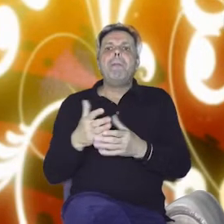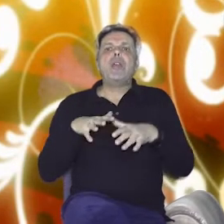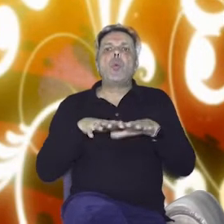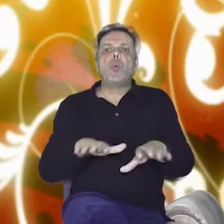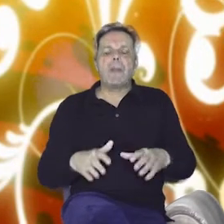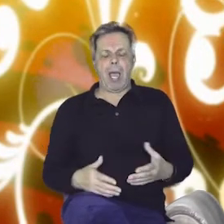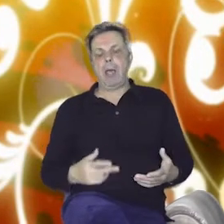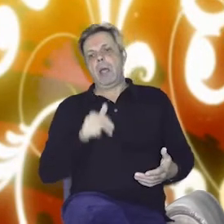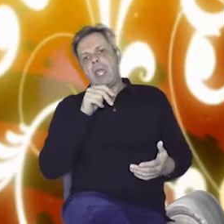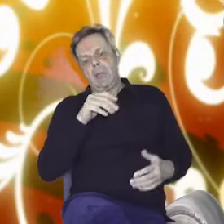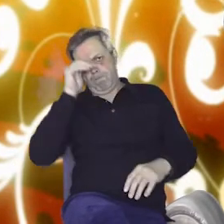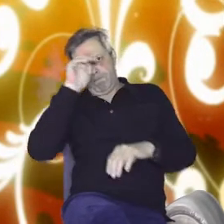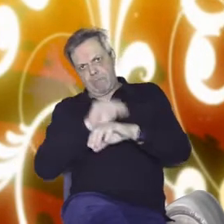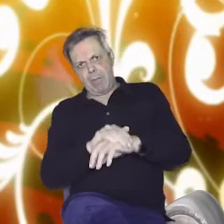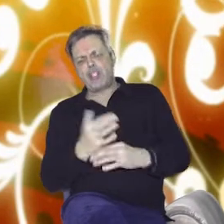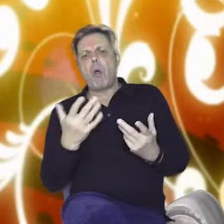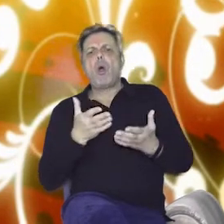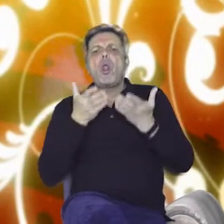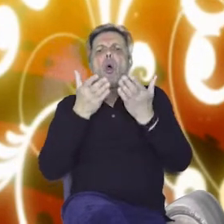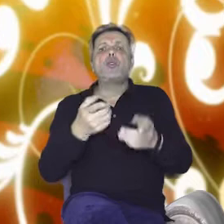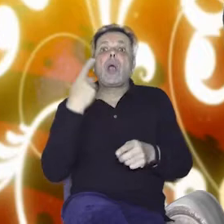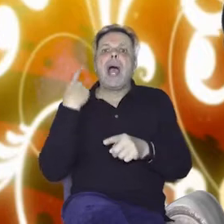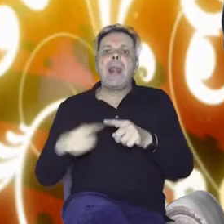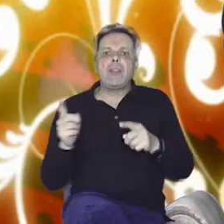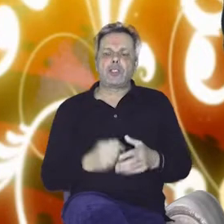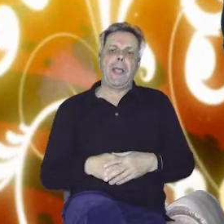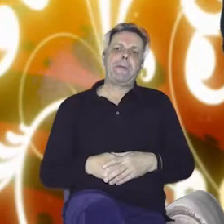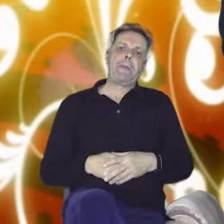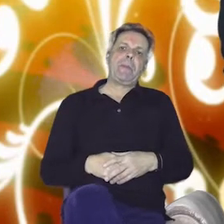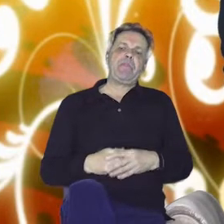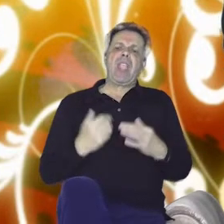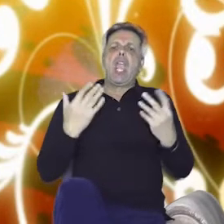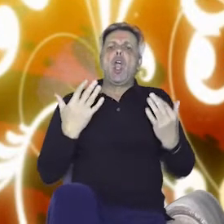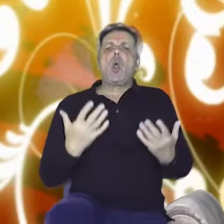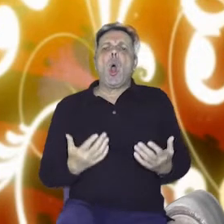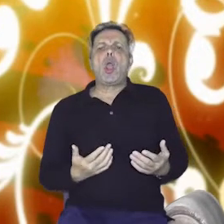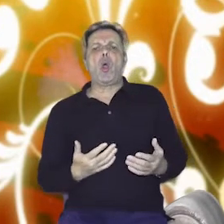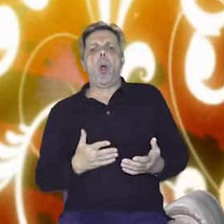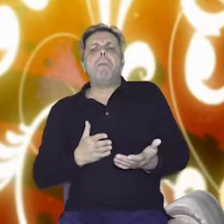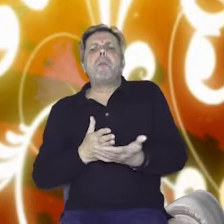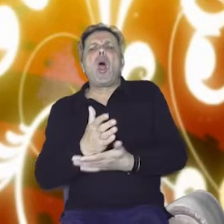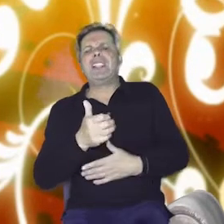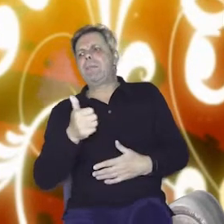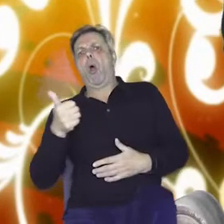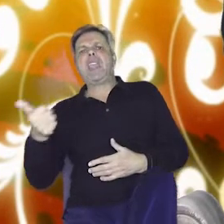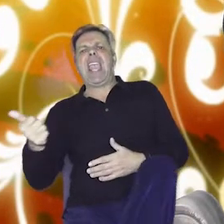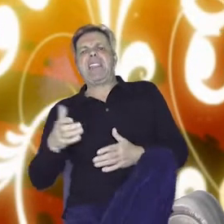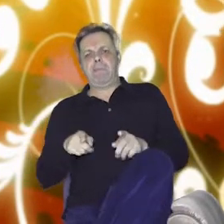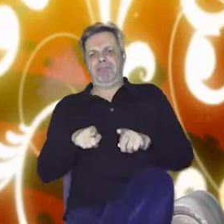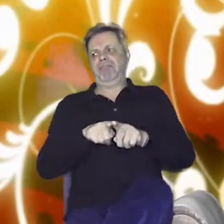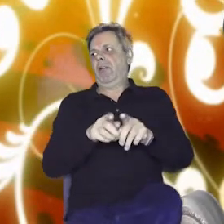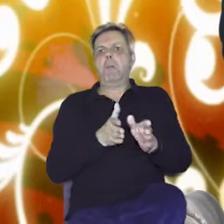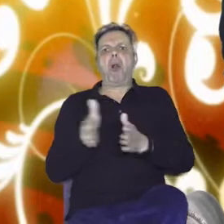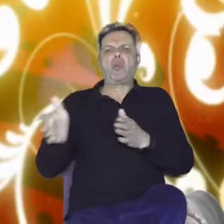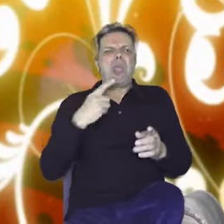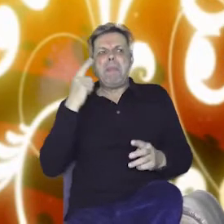zapravo primjećujemo koliko toga nedostaje. Koliko prolazimo jedni pokraj drugih, da se ne